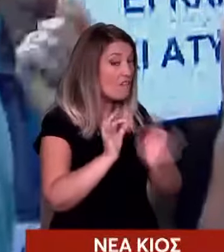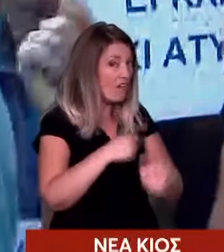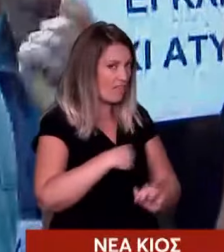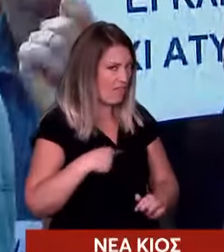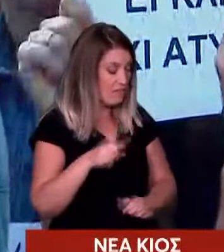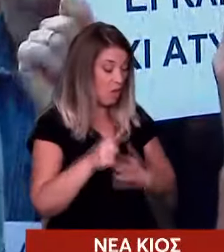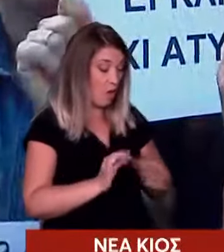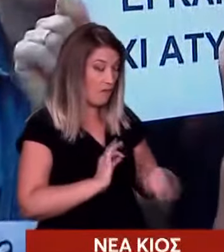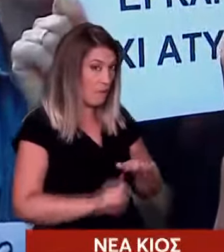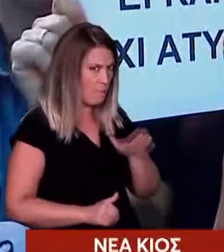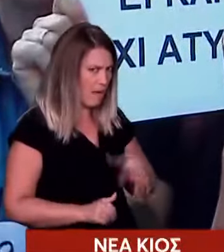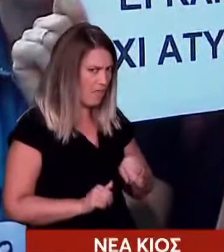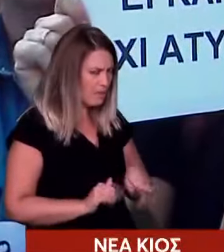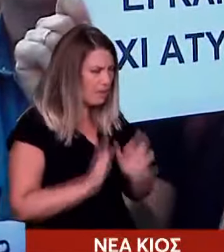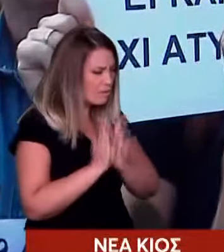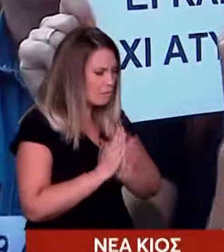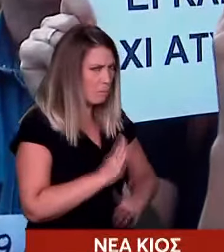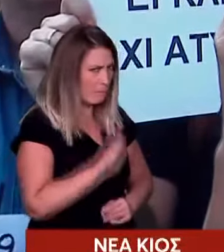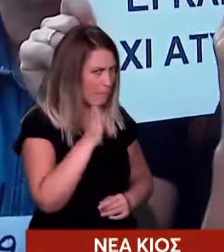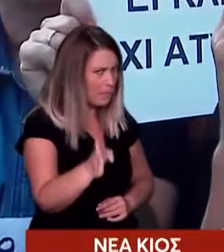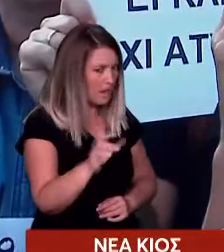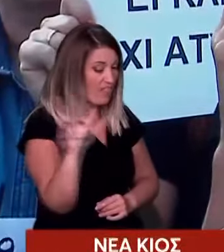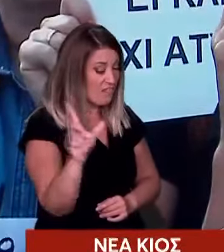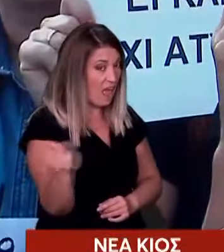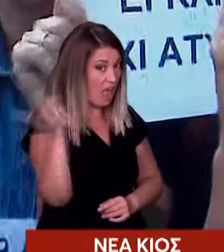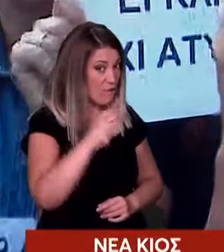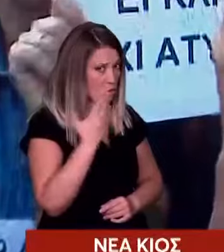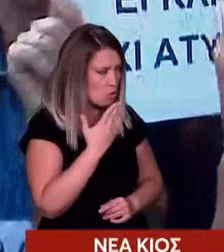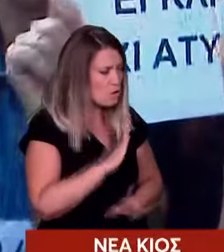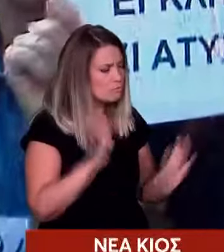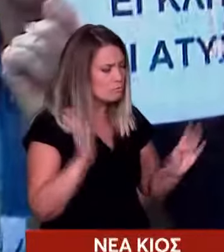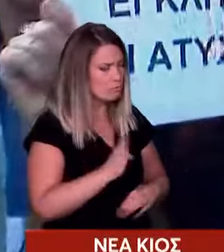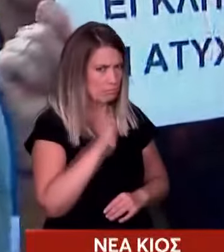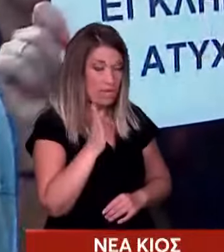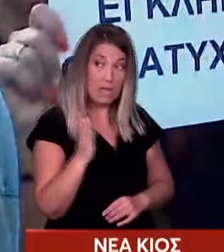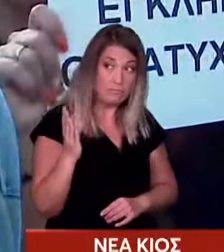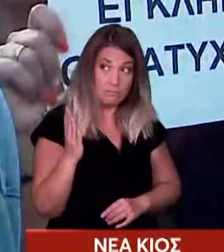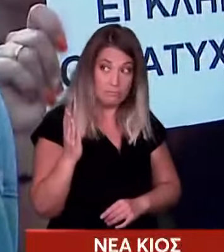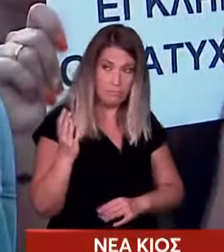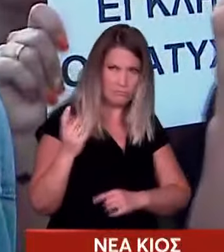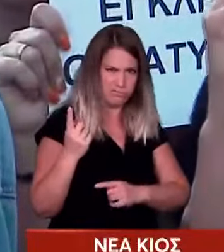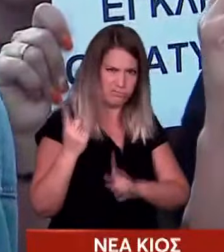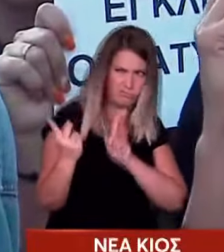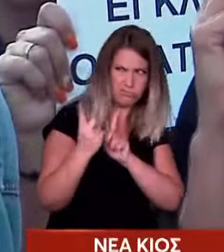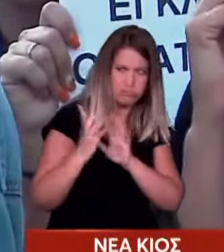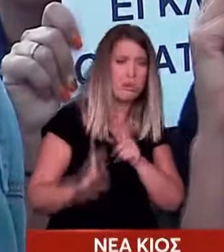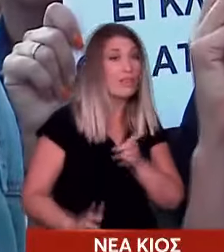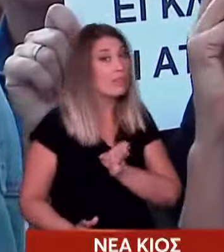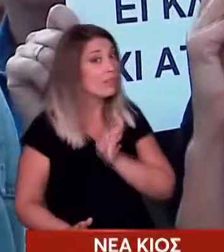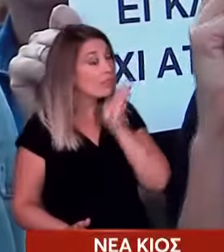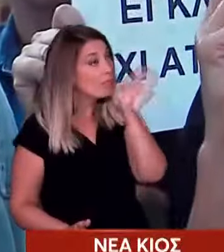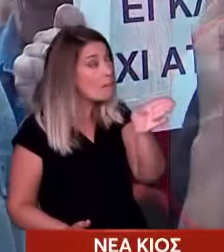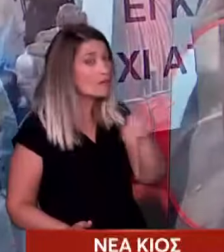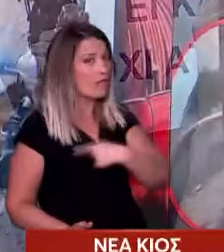παρακαλώ, μην δημιουργηθεί πρόβλημα. Αν σου πει οτιδήποτε, μην απαντήσεις. Πήγαινε απλά, ενημέρωσε τους καθηγητές. Απείλησε το